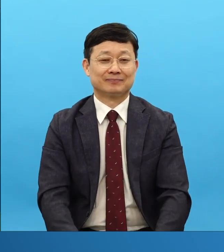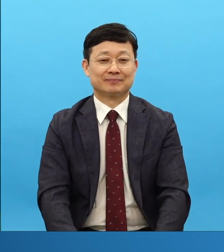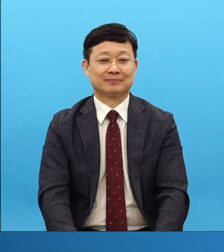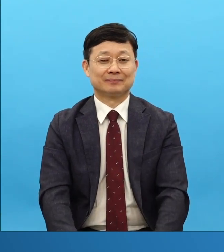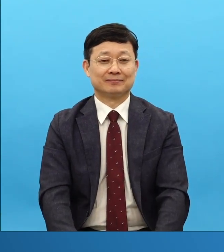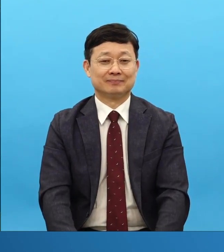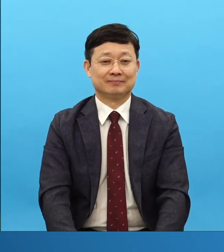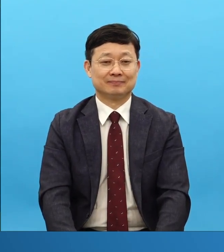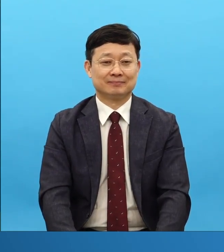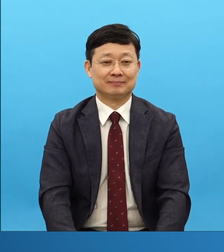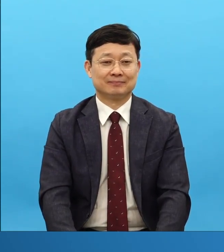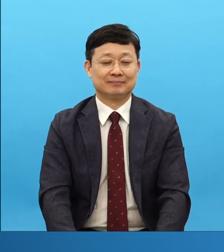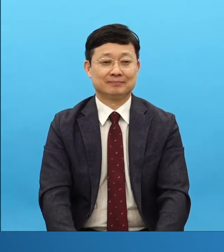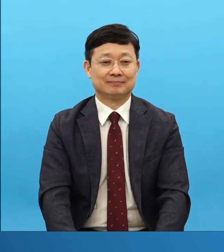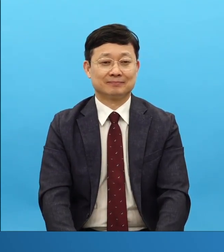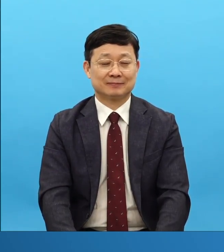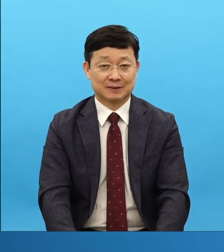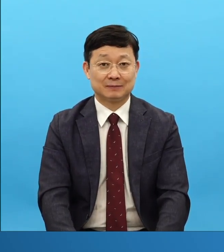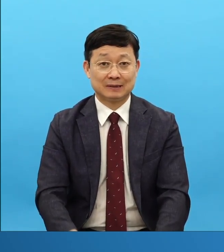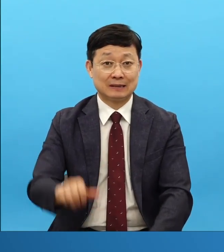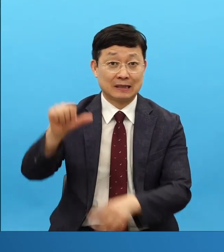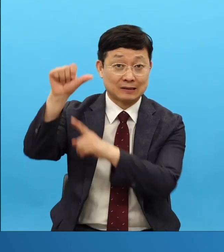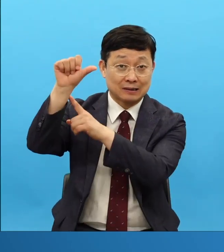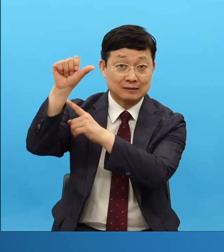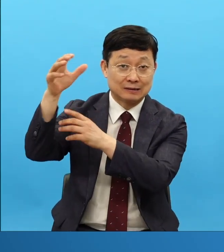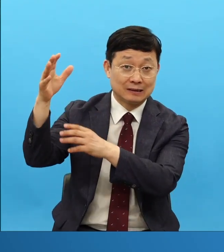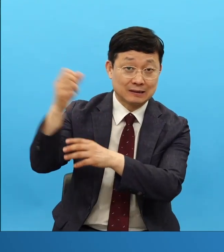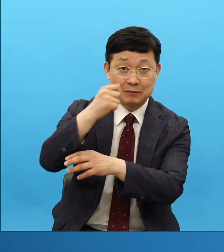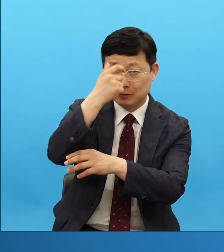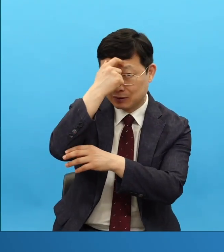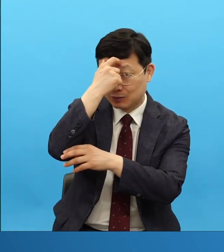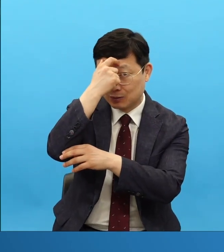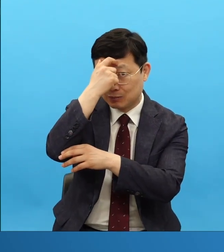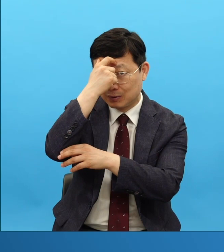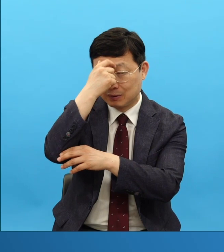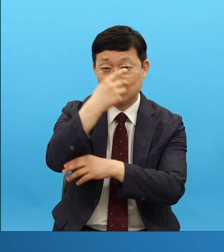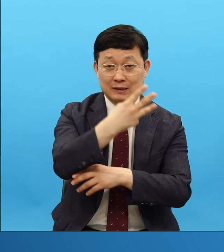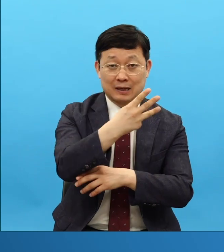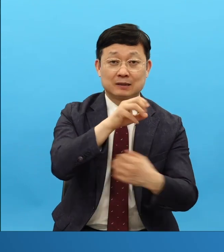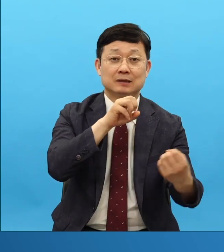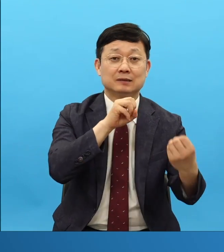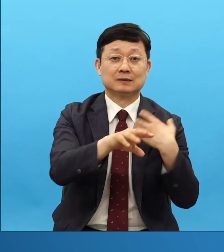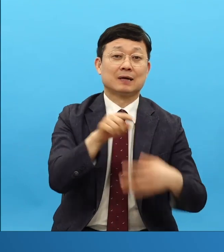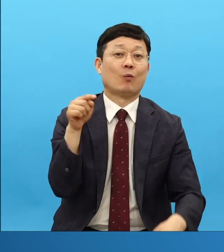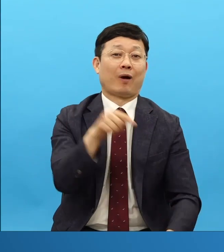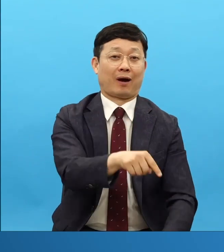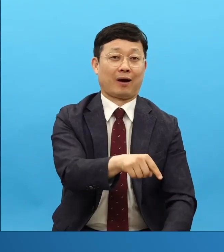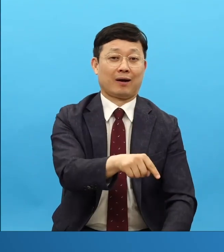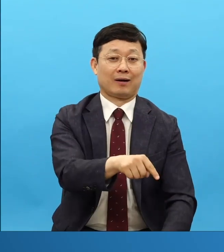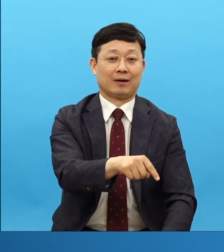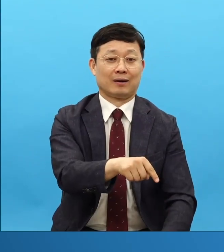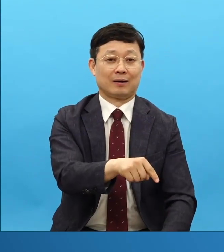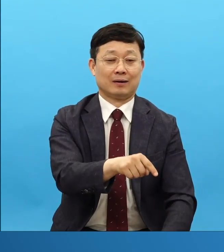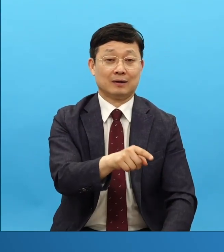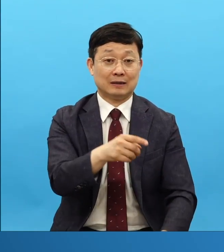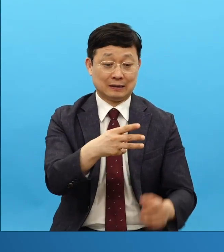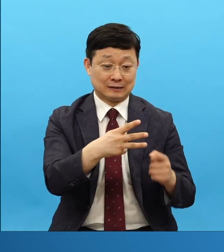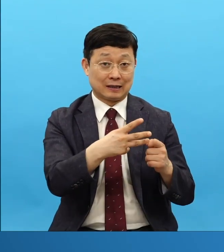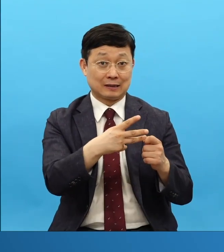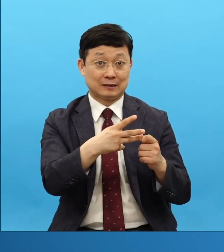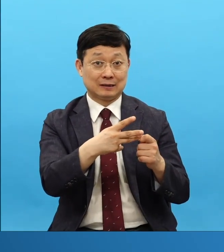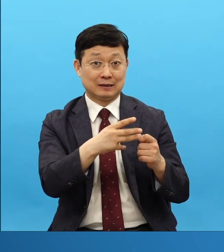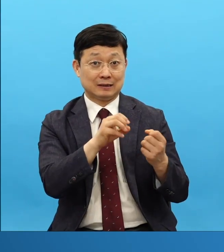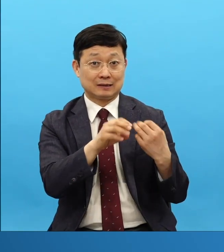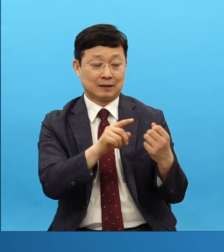그러면 반드시 3가지 옵니다. Then rightfully the 3 things will occur. 능력 생기고요. You'll receive